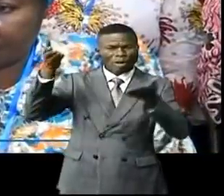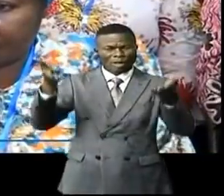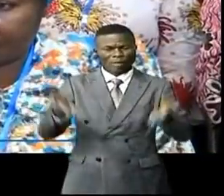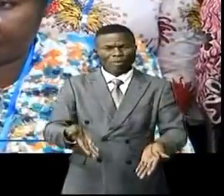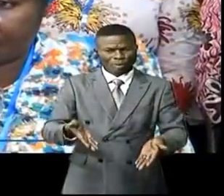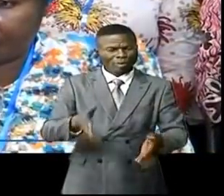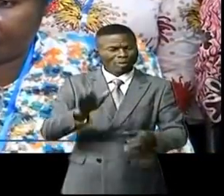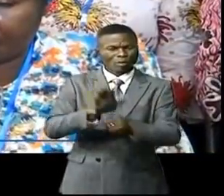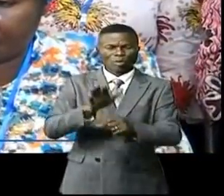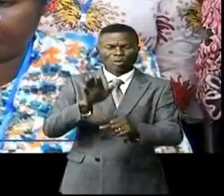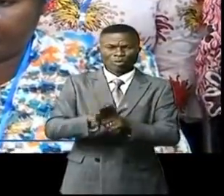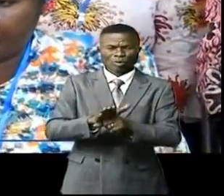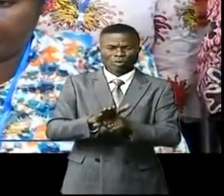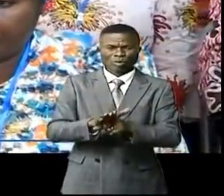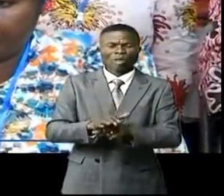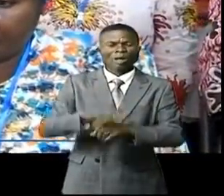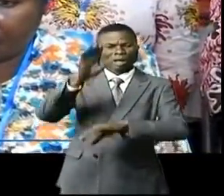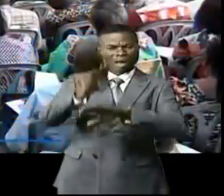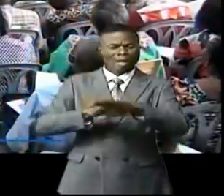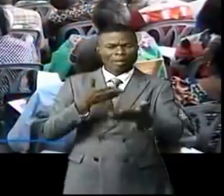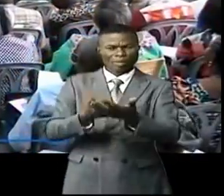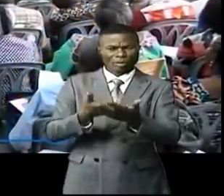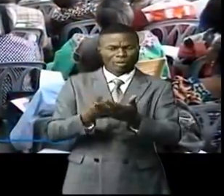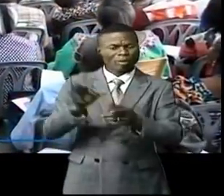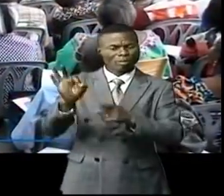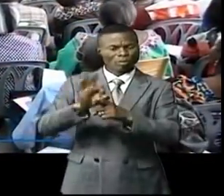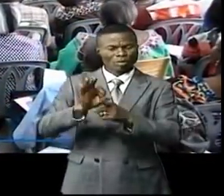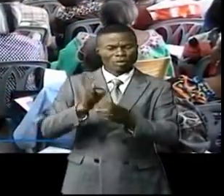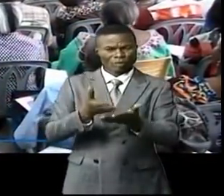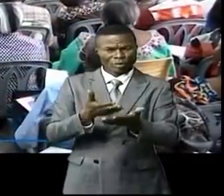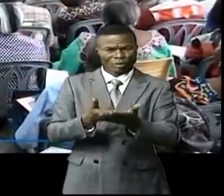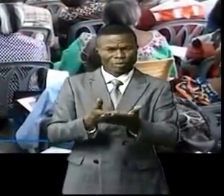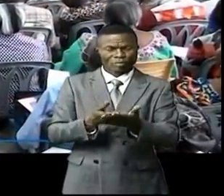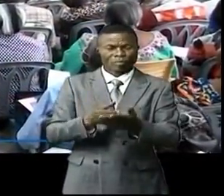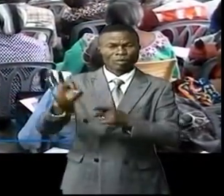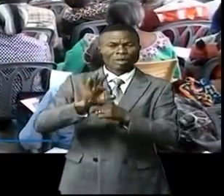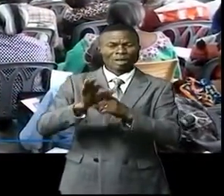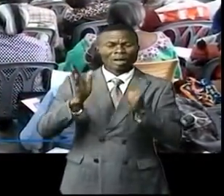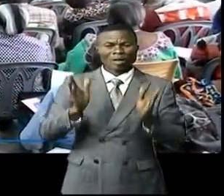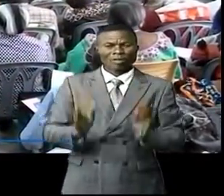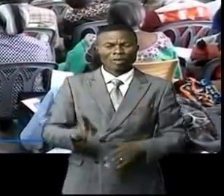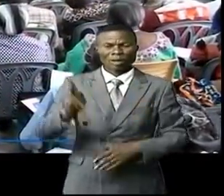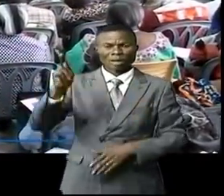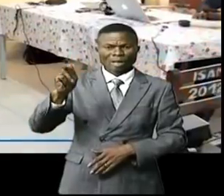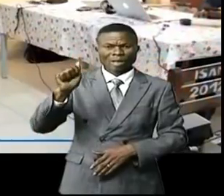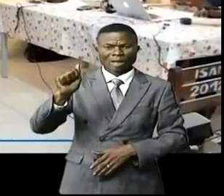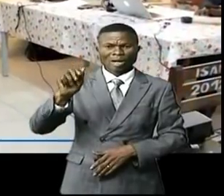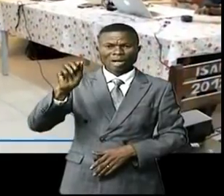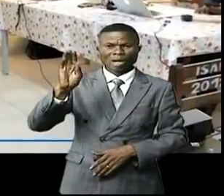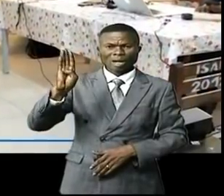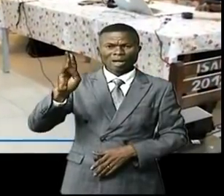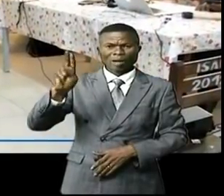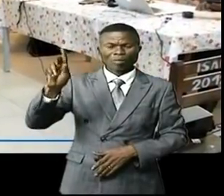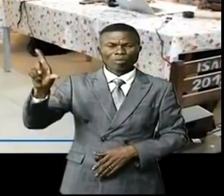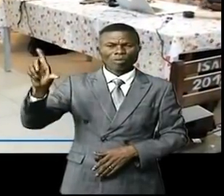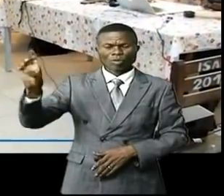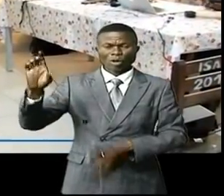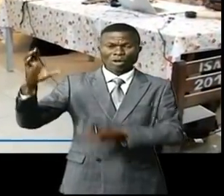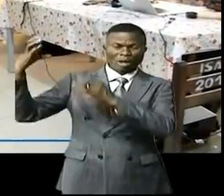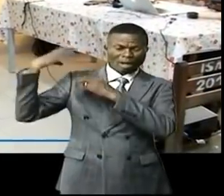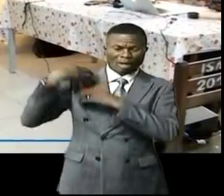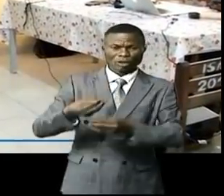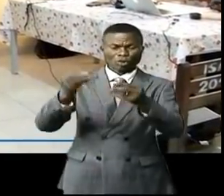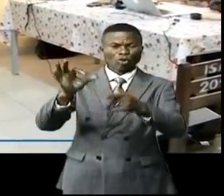répondu massivement à son appel pour cette formation. Le formateur Kaboulé Wetu-Weva, qui a la charge de